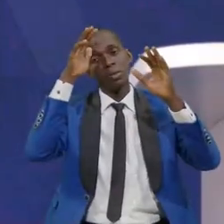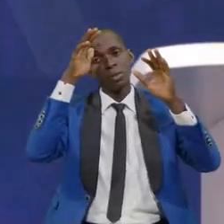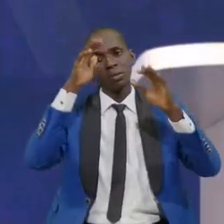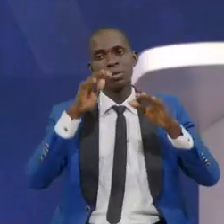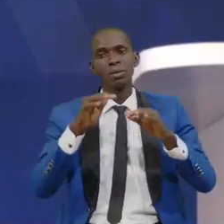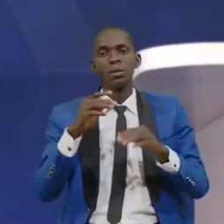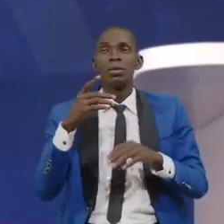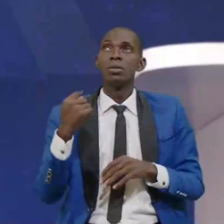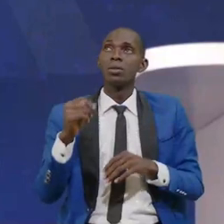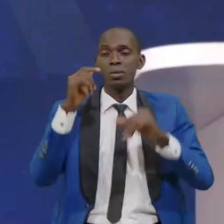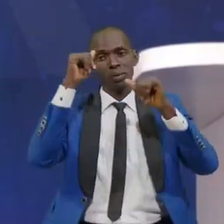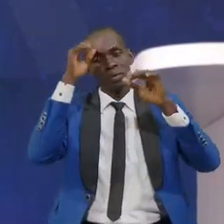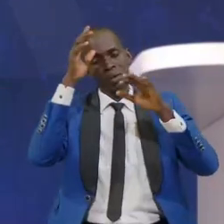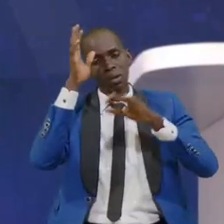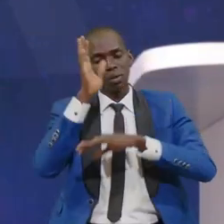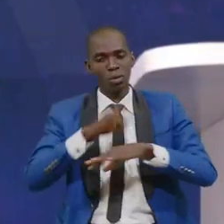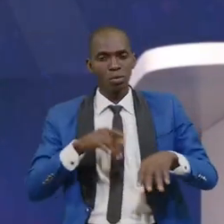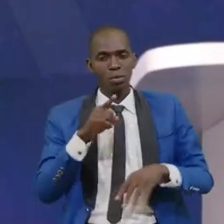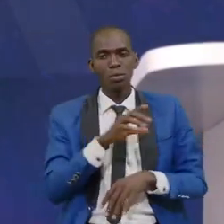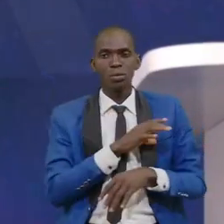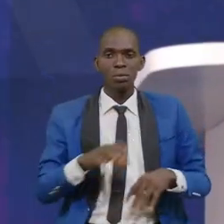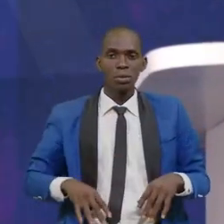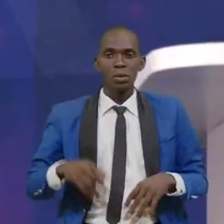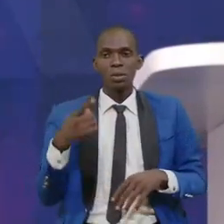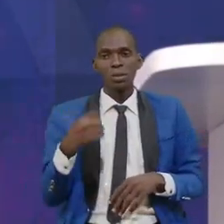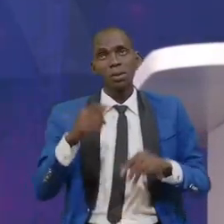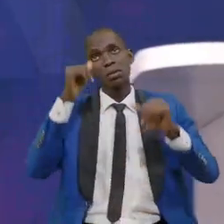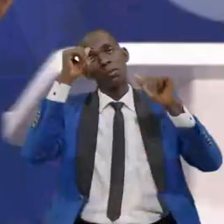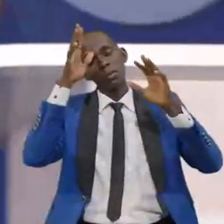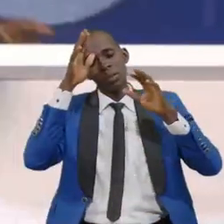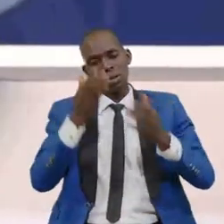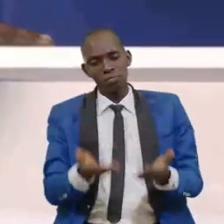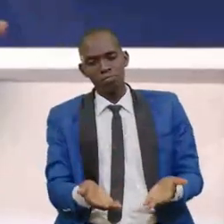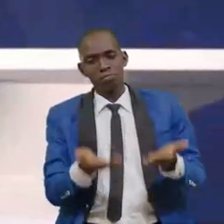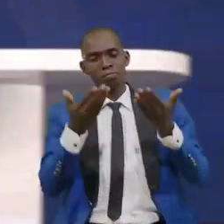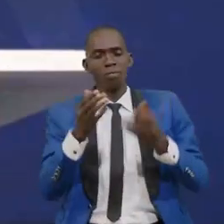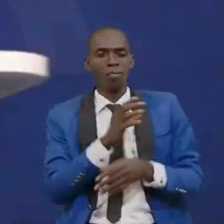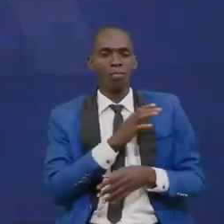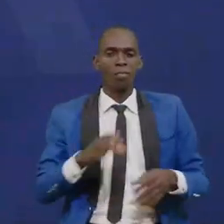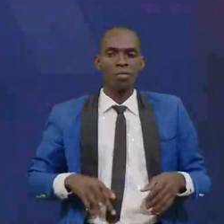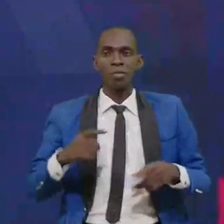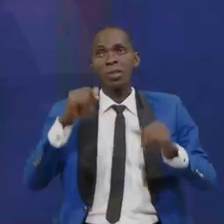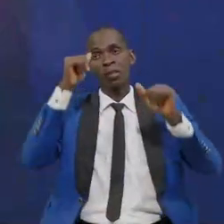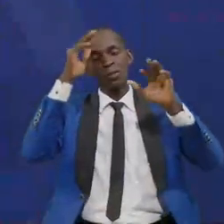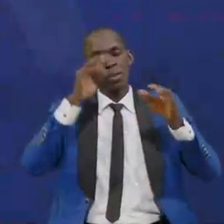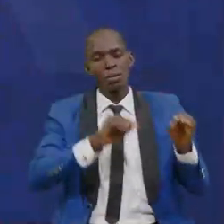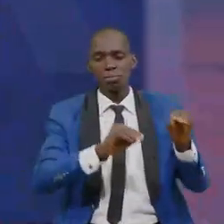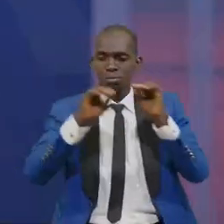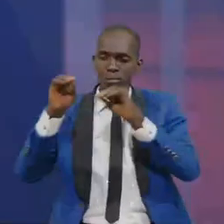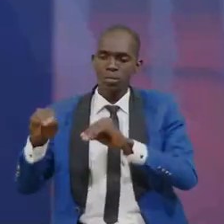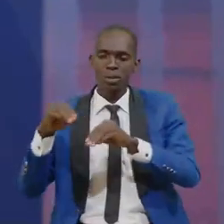l'a honoré. Christ, le Père l'a exalté. Christ, le Père l'a